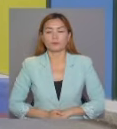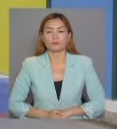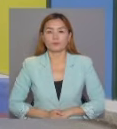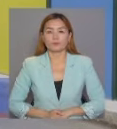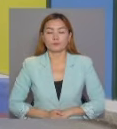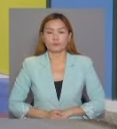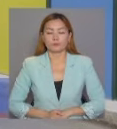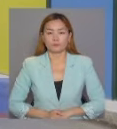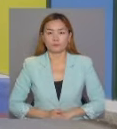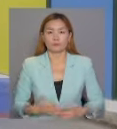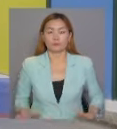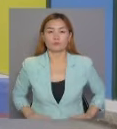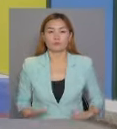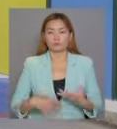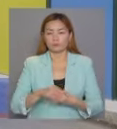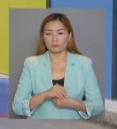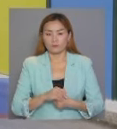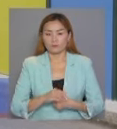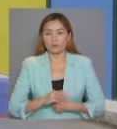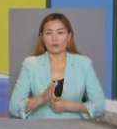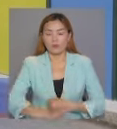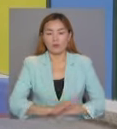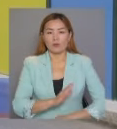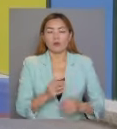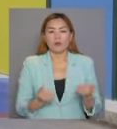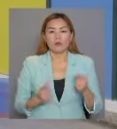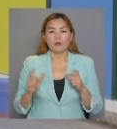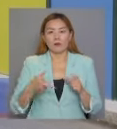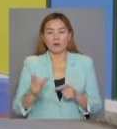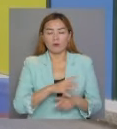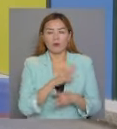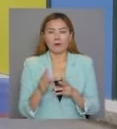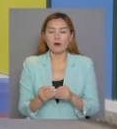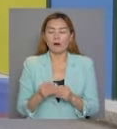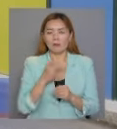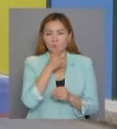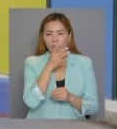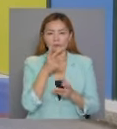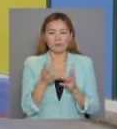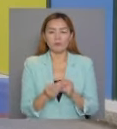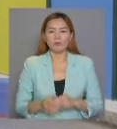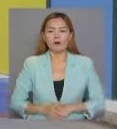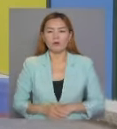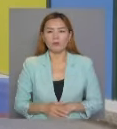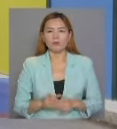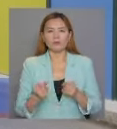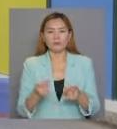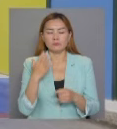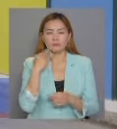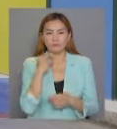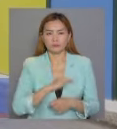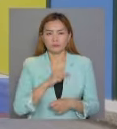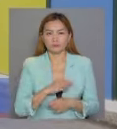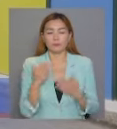То есть у жителей, во-первых, идут там транспортные расходы, расходы на время и так далее. И для облегчения